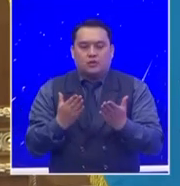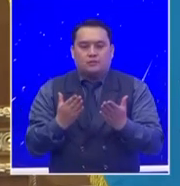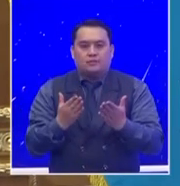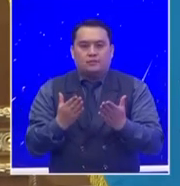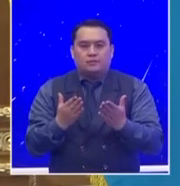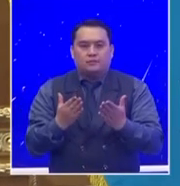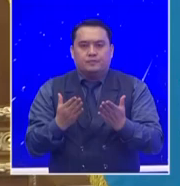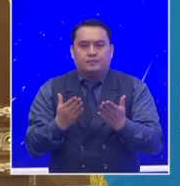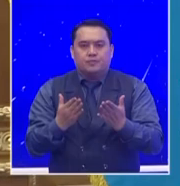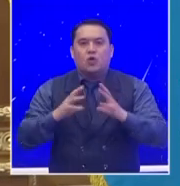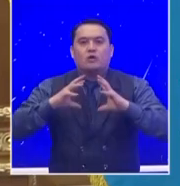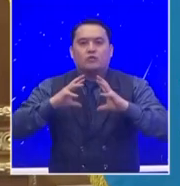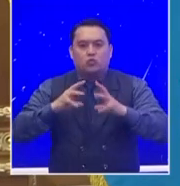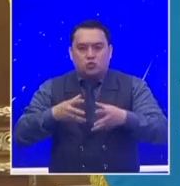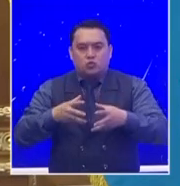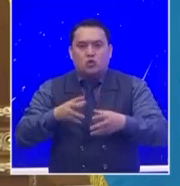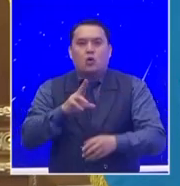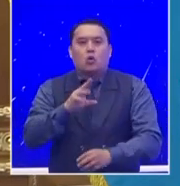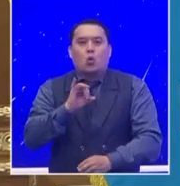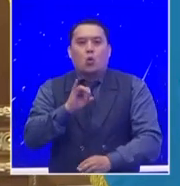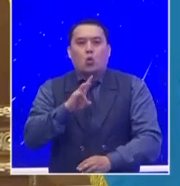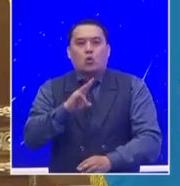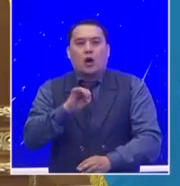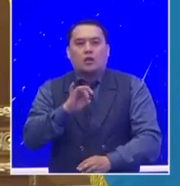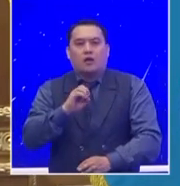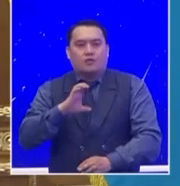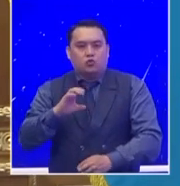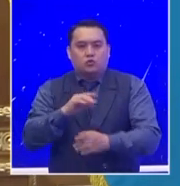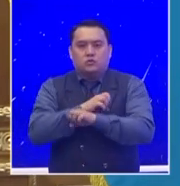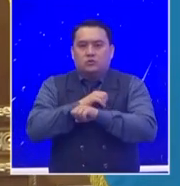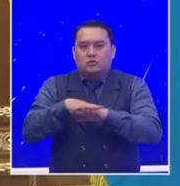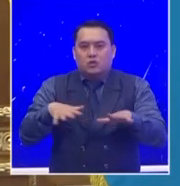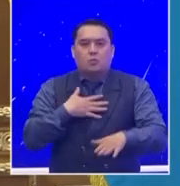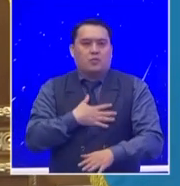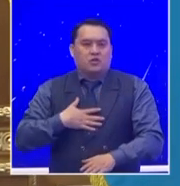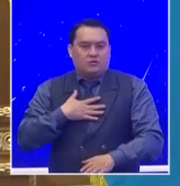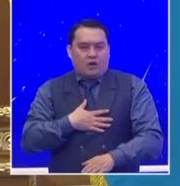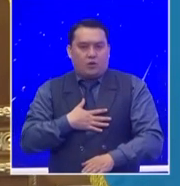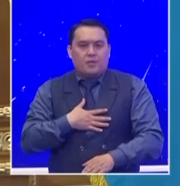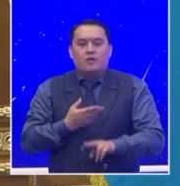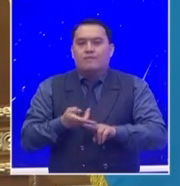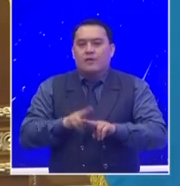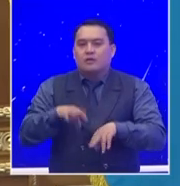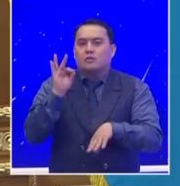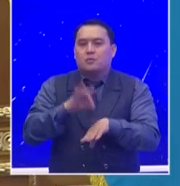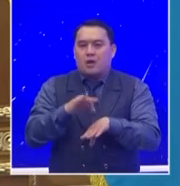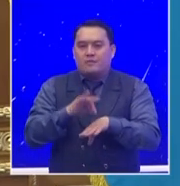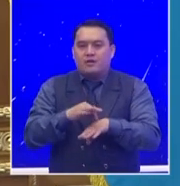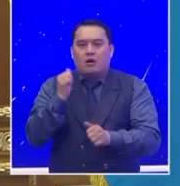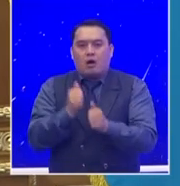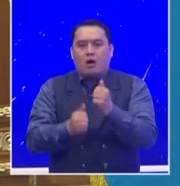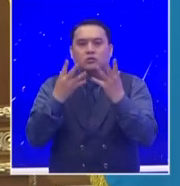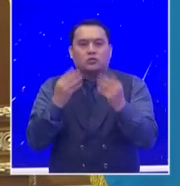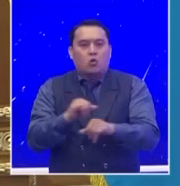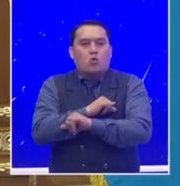өткеруде. Дүние жүзін коронавирустың таралуы алаңдатып отыр. Бұл індет күннен күнге ұшығып